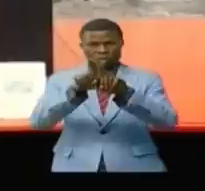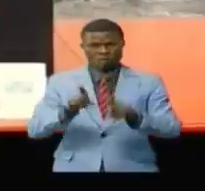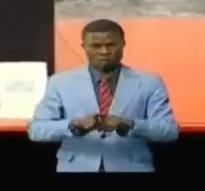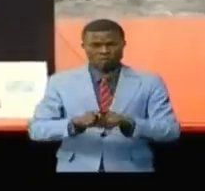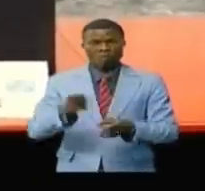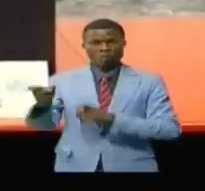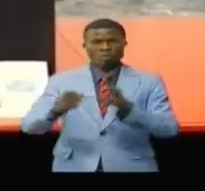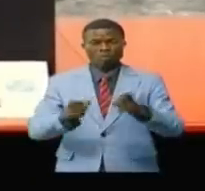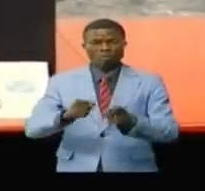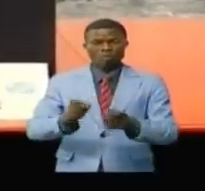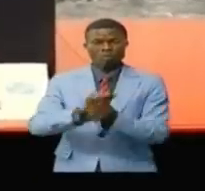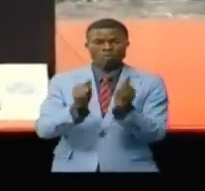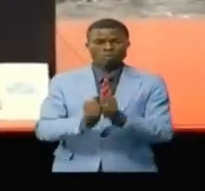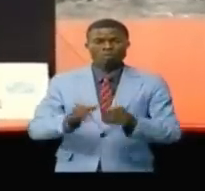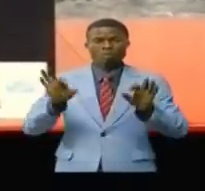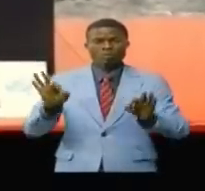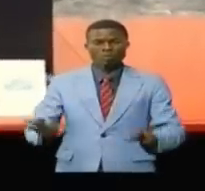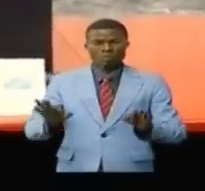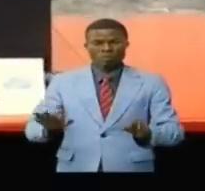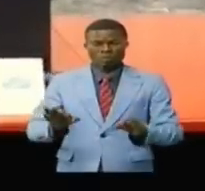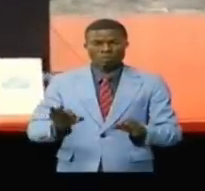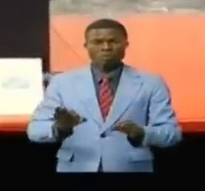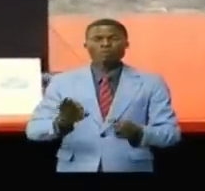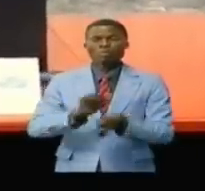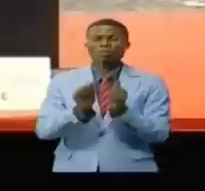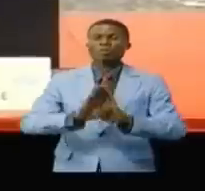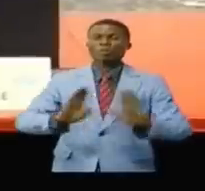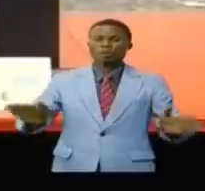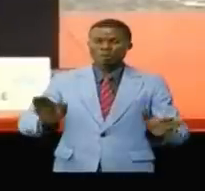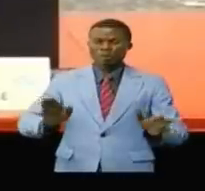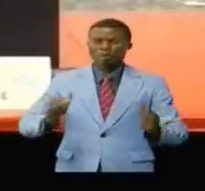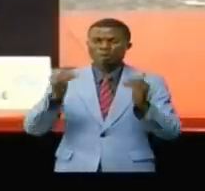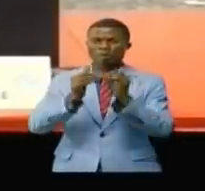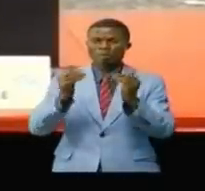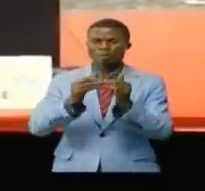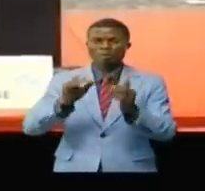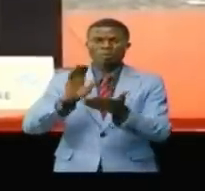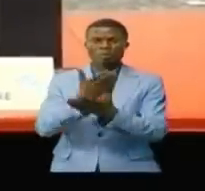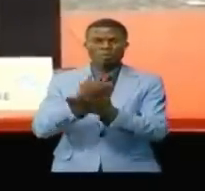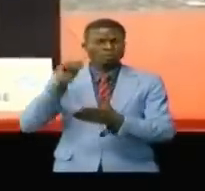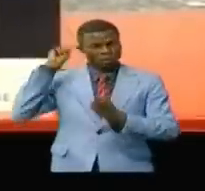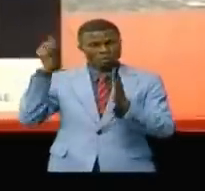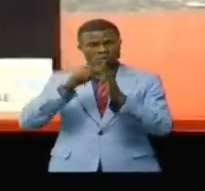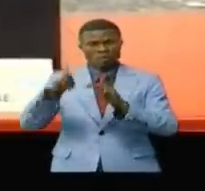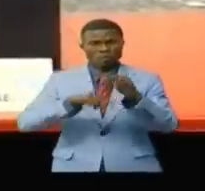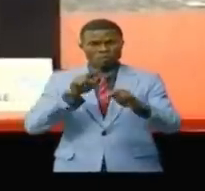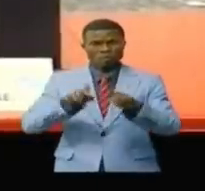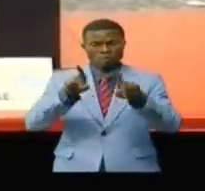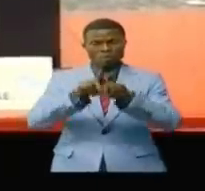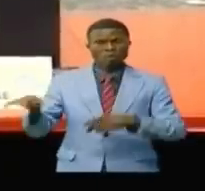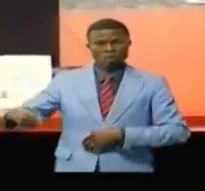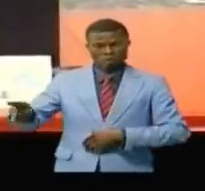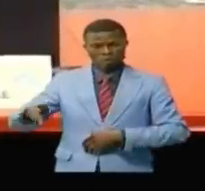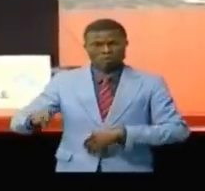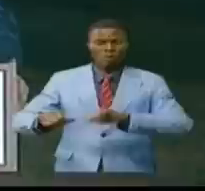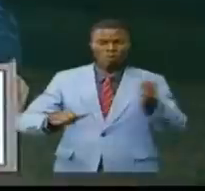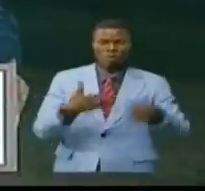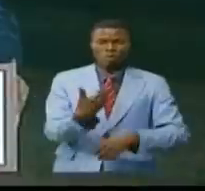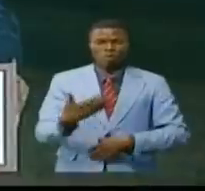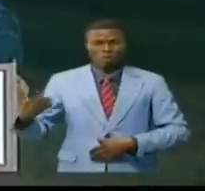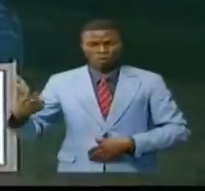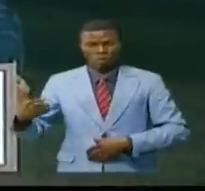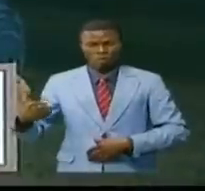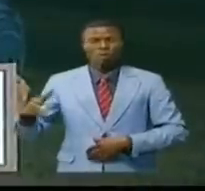la gestion du secteur foncier relève des compétences concurrentes entre le gouvernement national et les provinces et que certaines matières ont